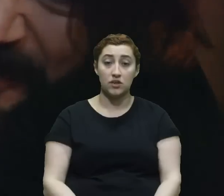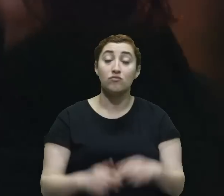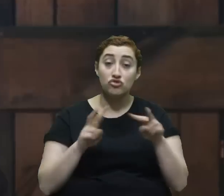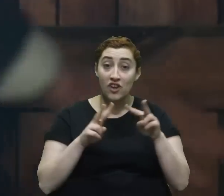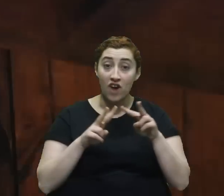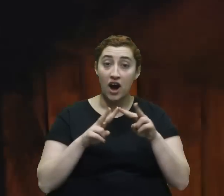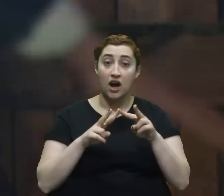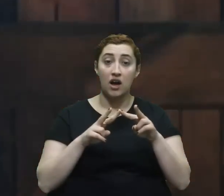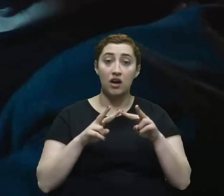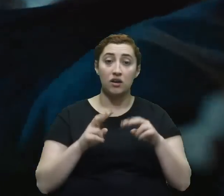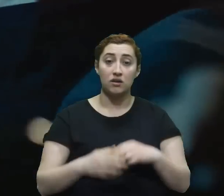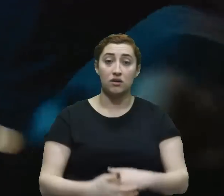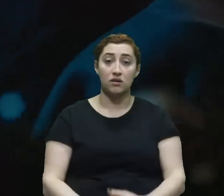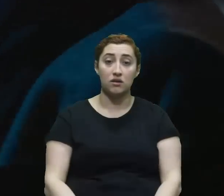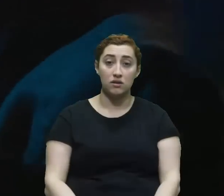Mustafa!